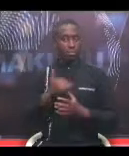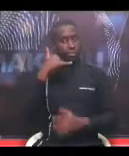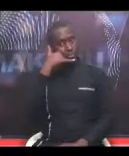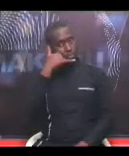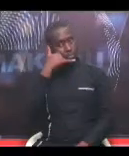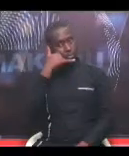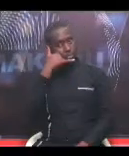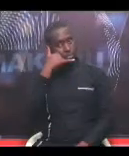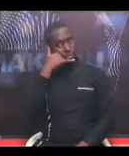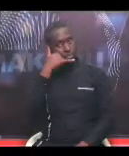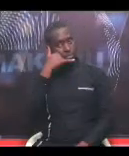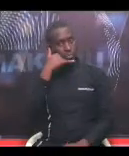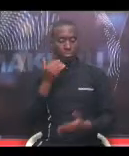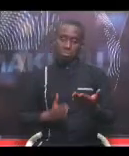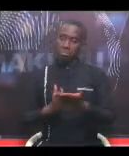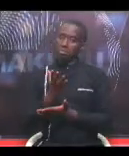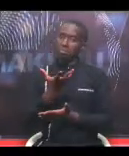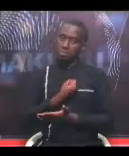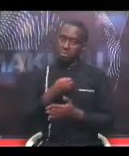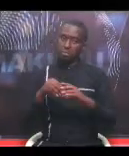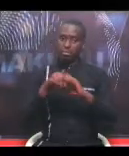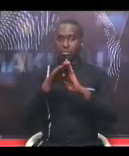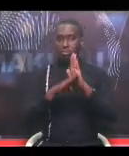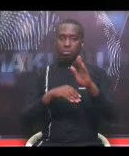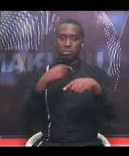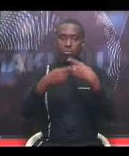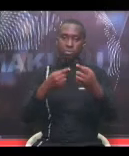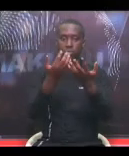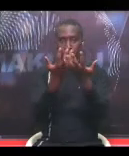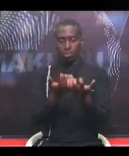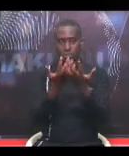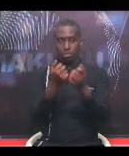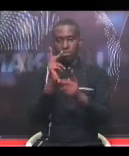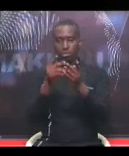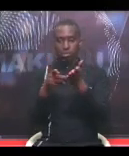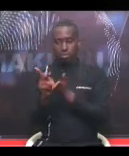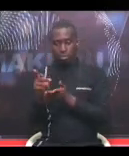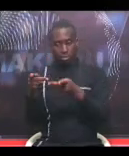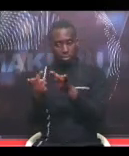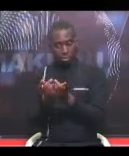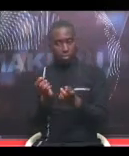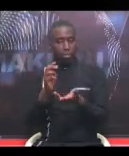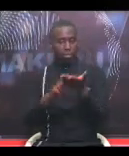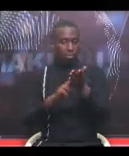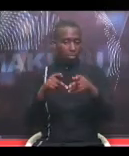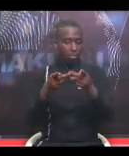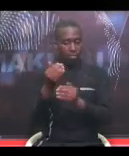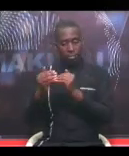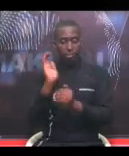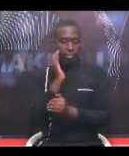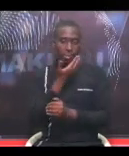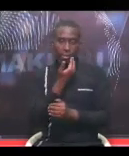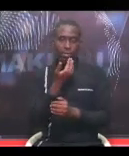telefoni. Uburenganzira barabufite ndetse no muri gahunda yo gukomeza gukurura abashoramari babyaza umusaruro ziriya nkengero ziriya gafatu